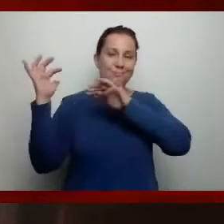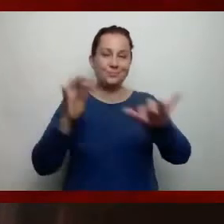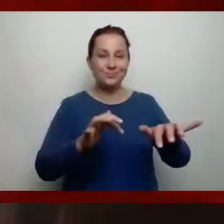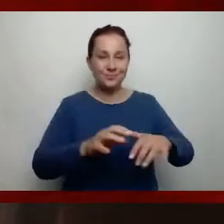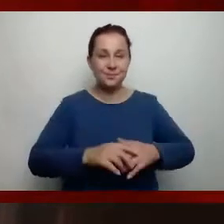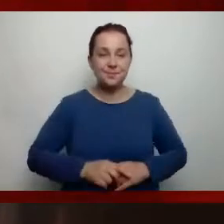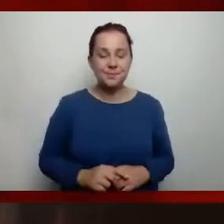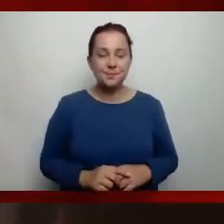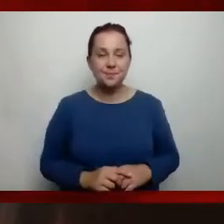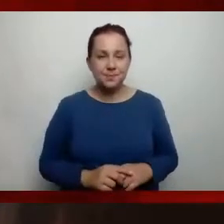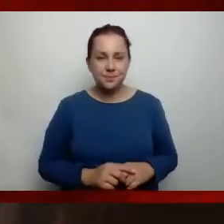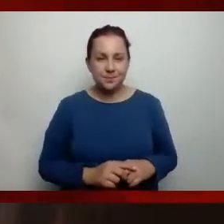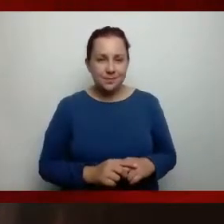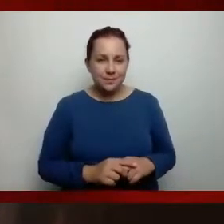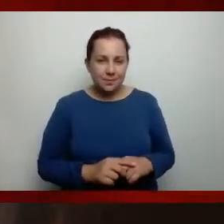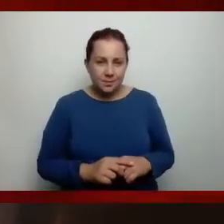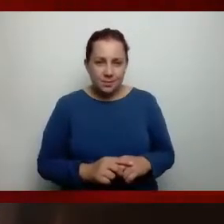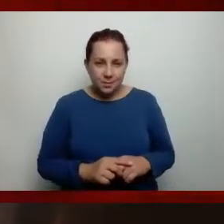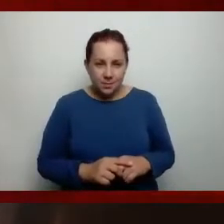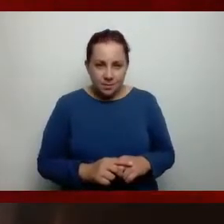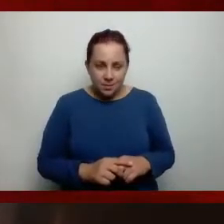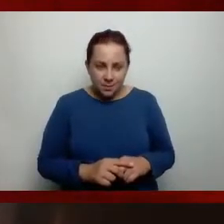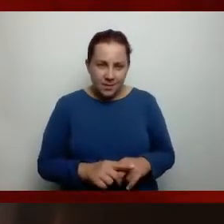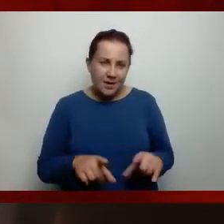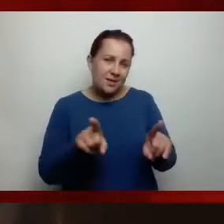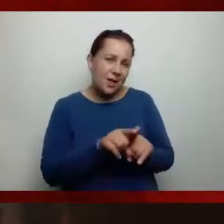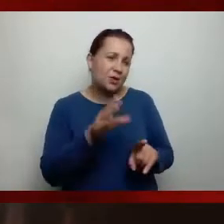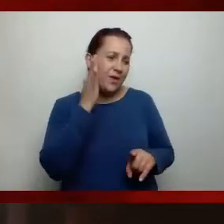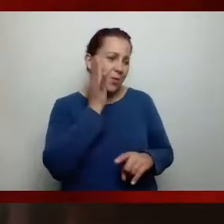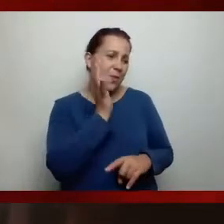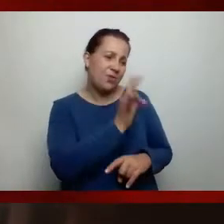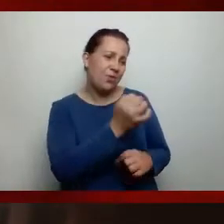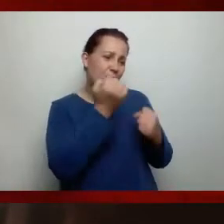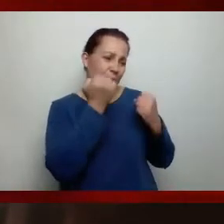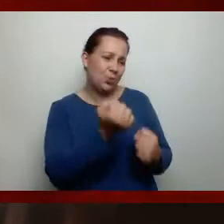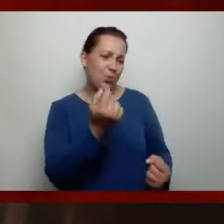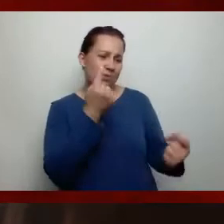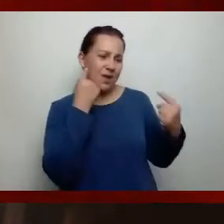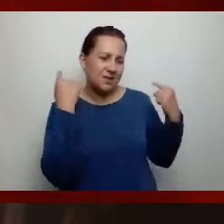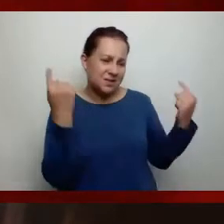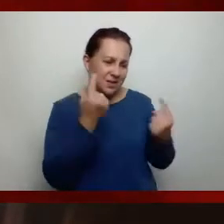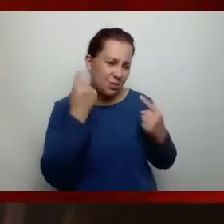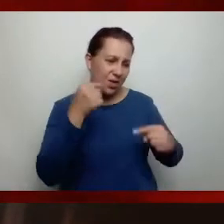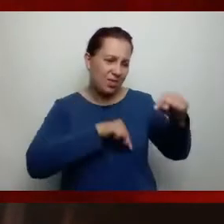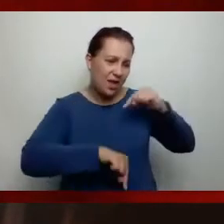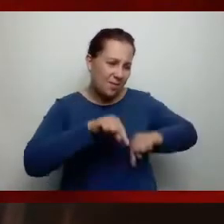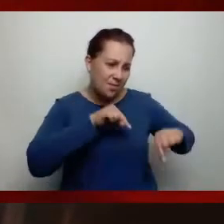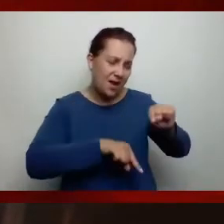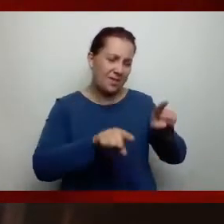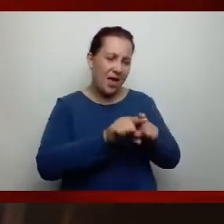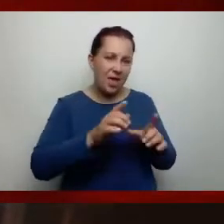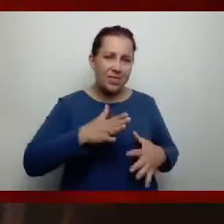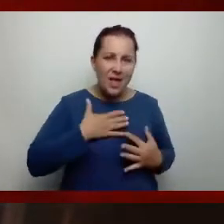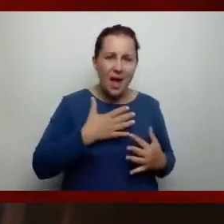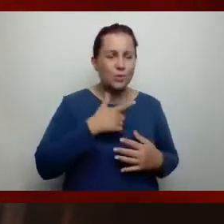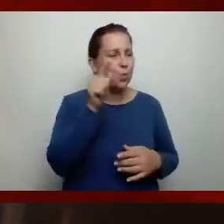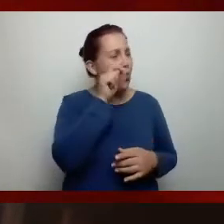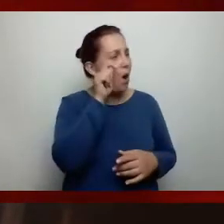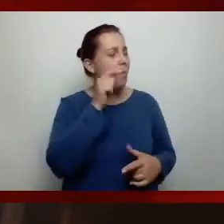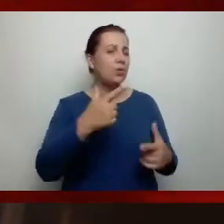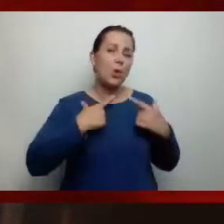pomijając no, w ogóle jego trudną sytuację depresyjną, nastrój z powodu kłopotów osobistych, kłopotów